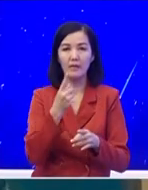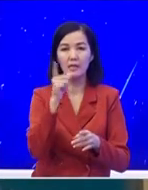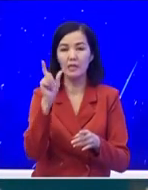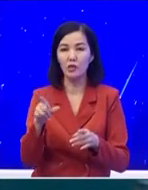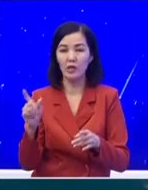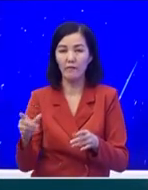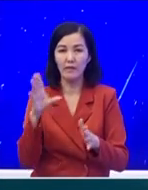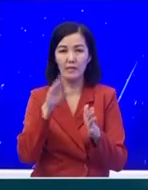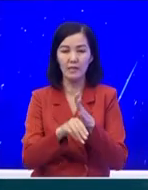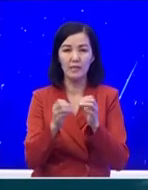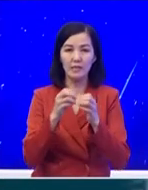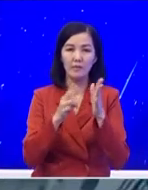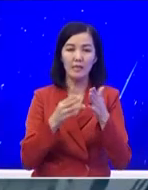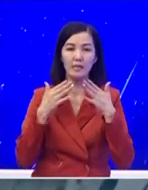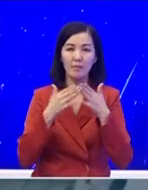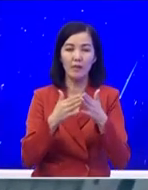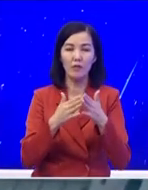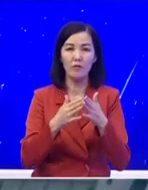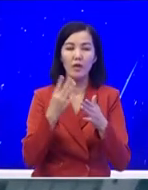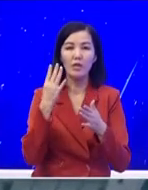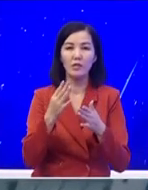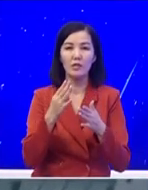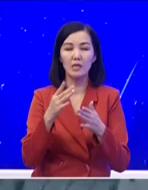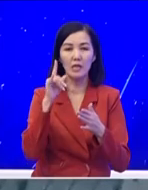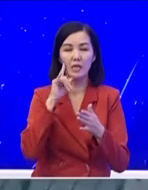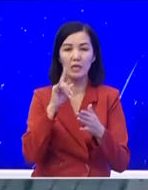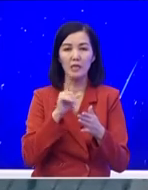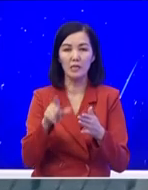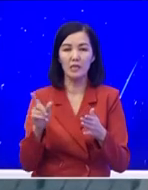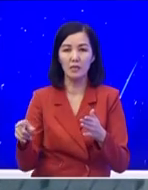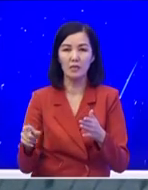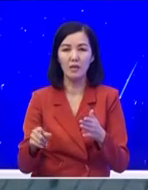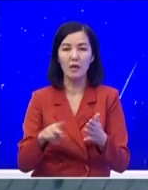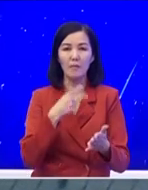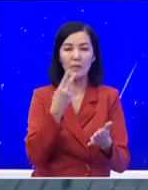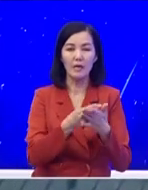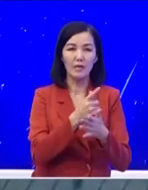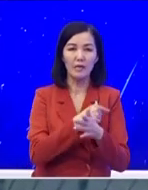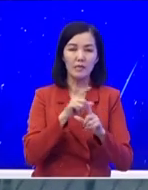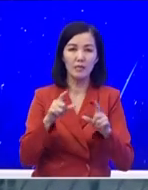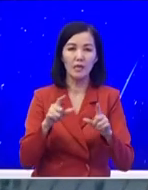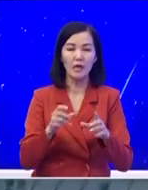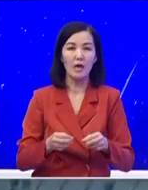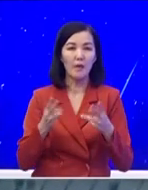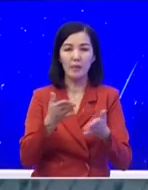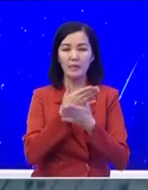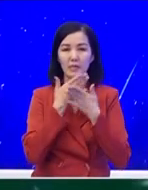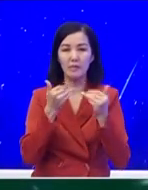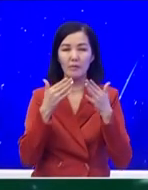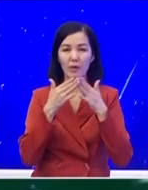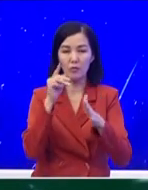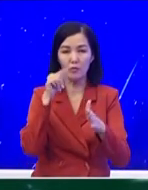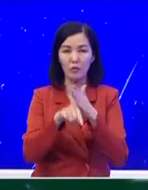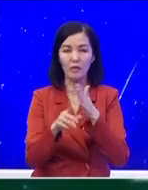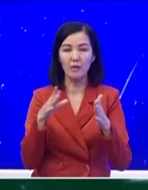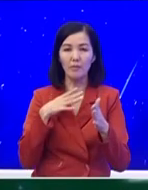человек. Среди них 17 моряков и 4 гражданских лиц. Раненые доставлены в больницу. Их жизням ничего не угрожает. На борту